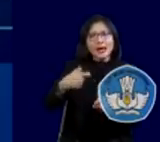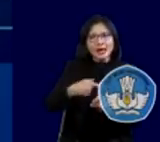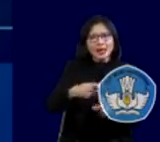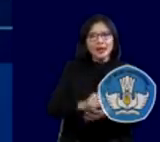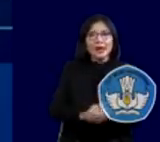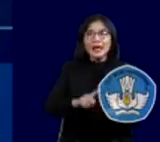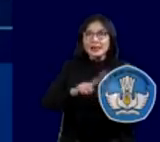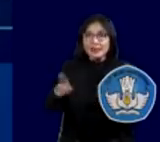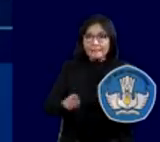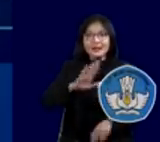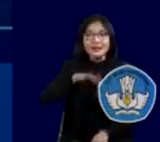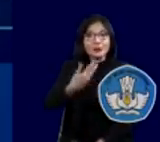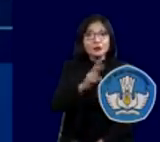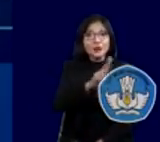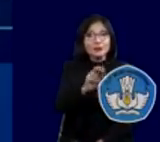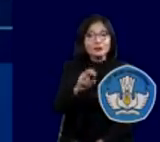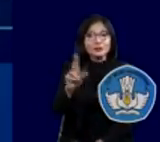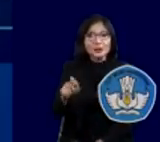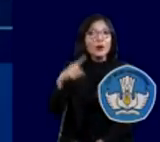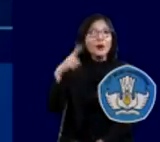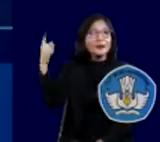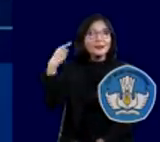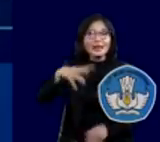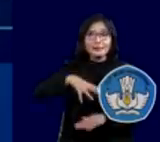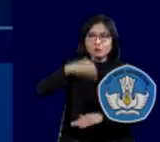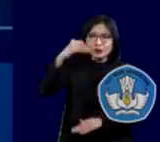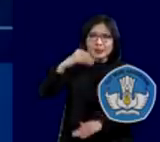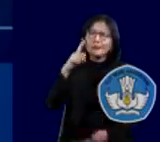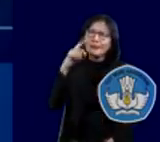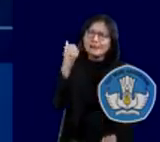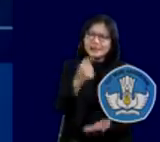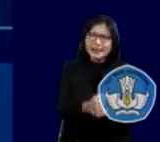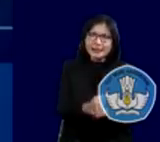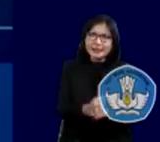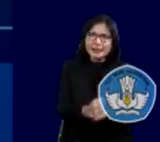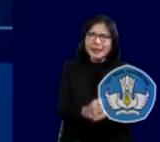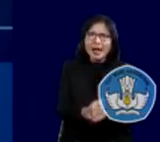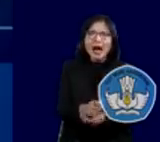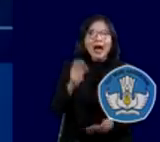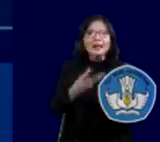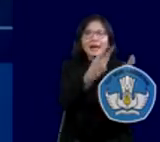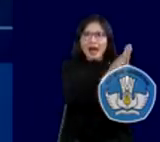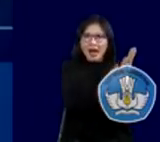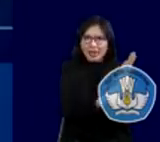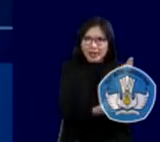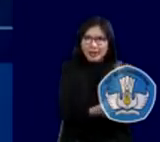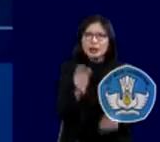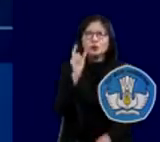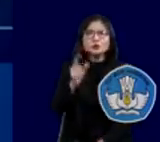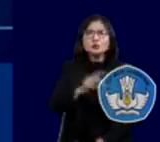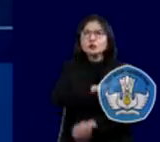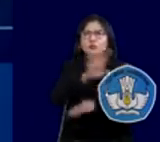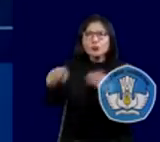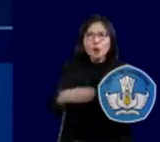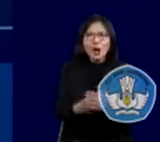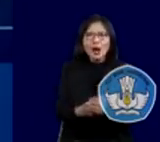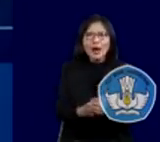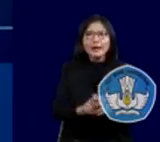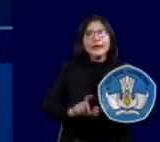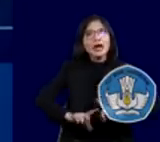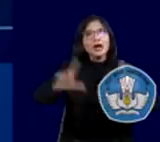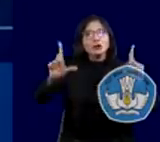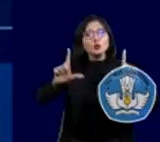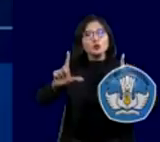Tapi di tahun 2021 pemerintah pusat memastikan tersedianya anggaran bagi gaji semua peserta yang lulus seleksi